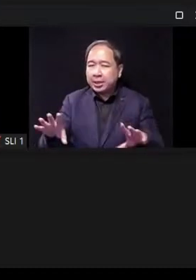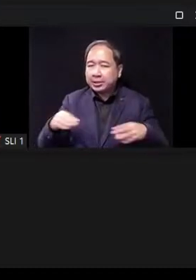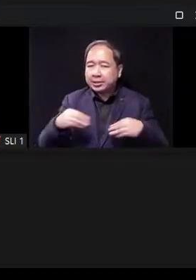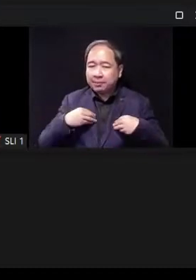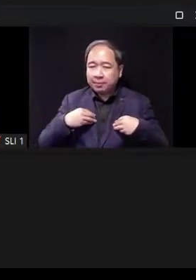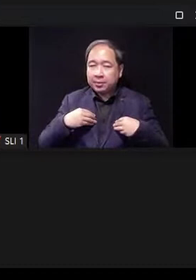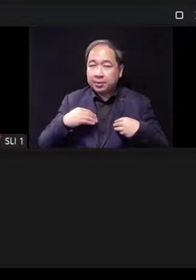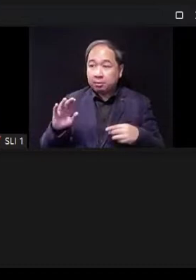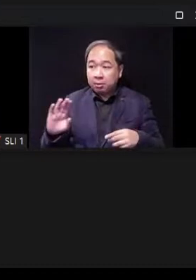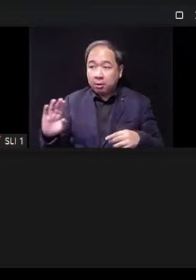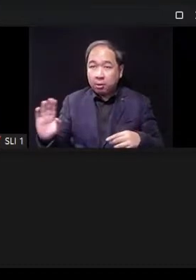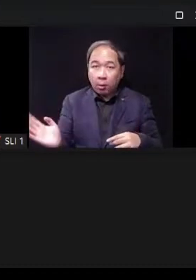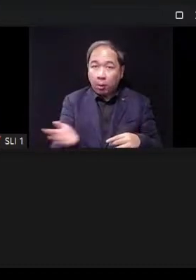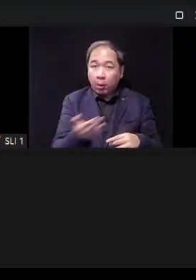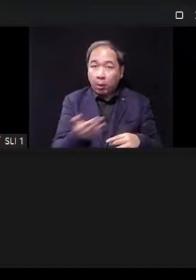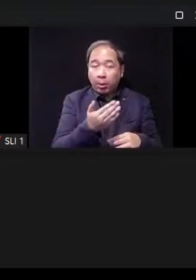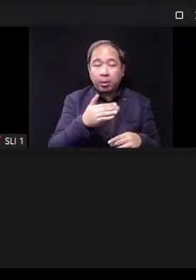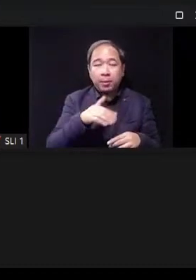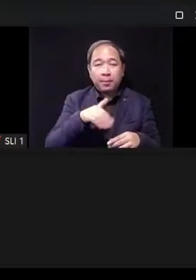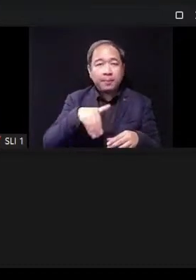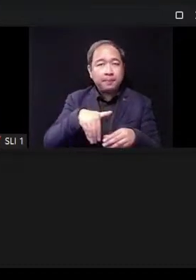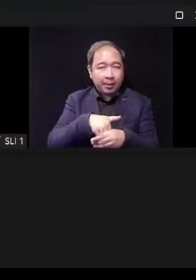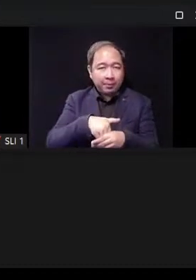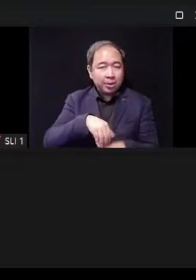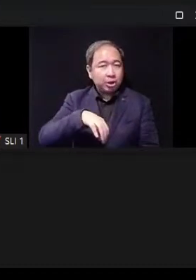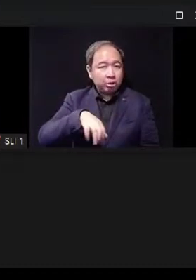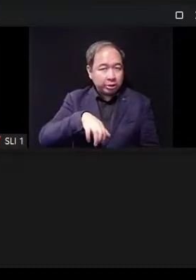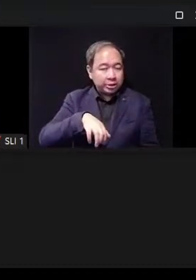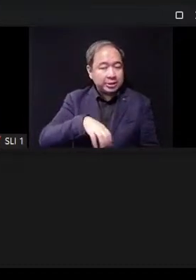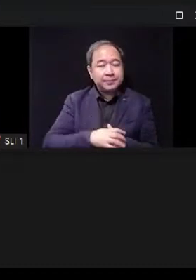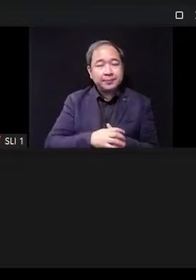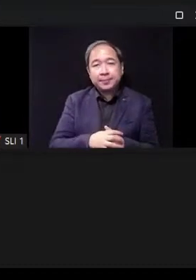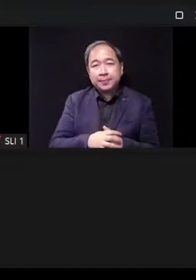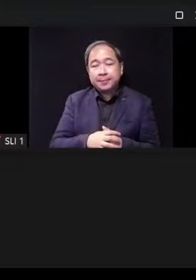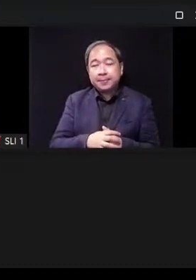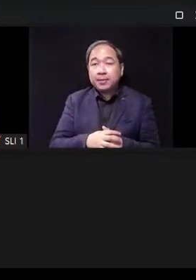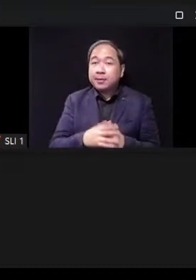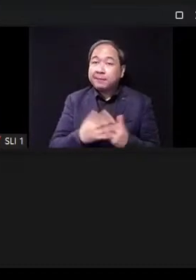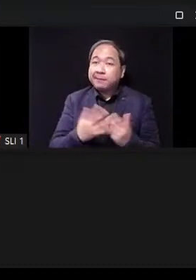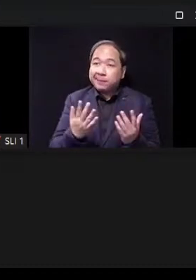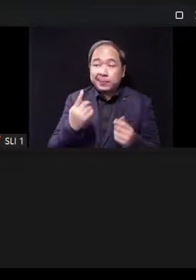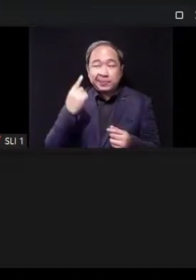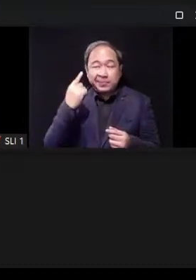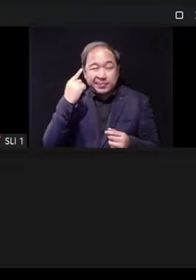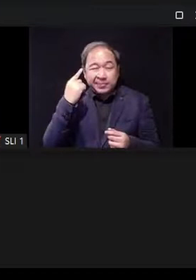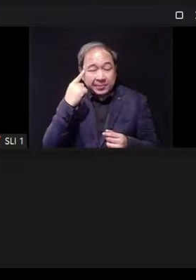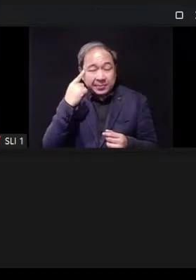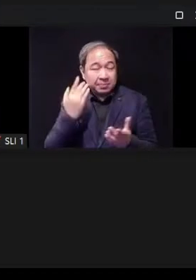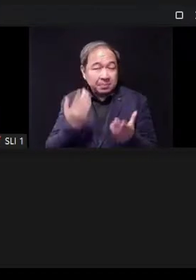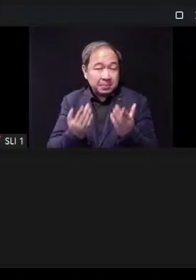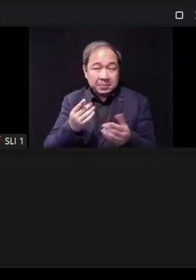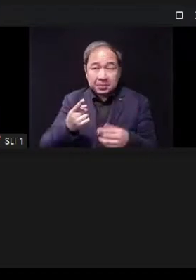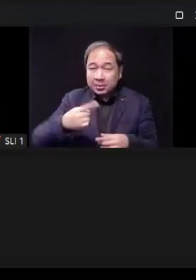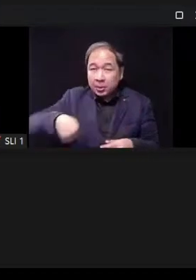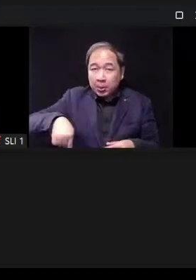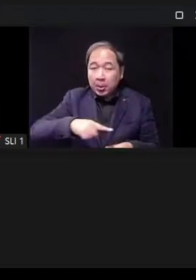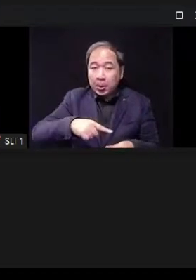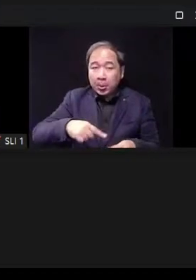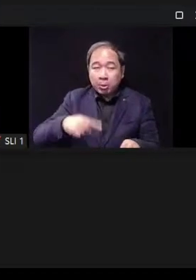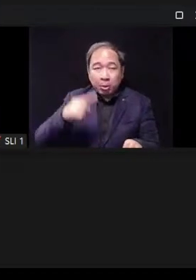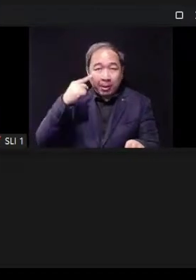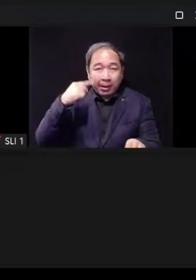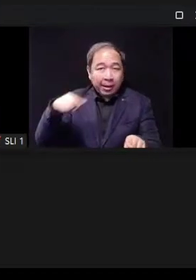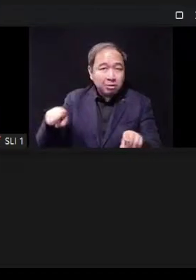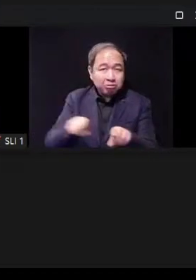мы считаем возможным согласиться с компромиссом, который будет заключаться в